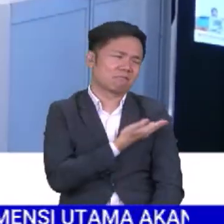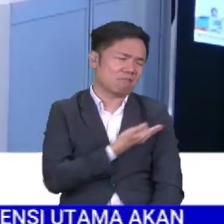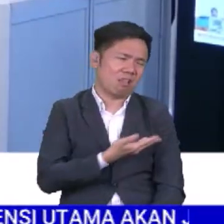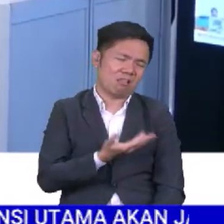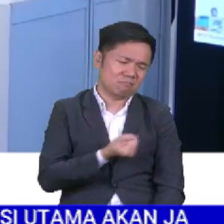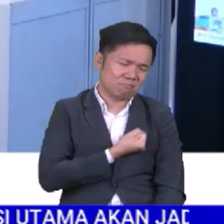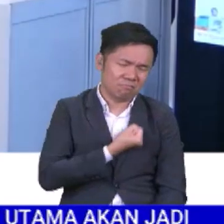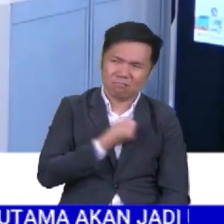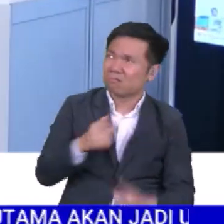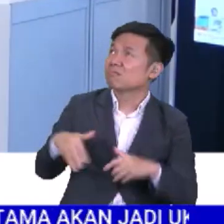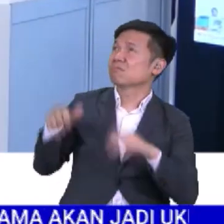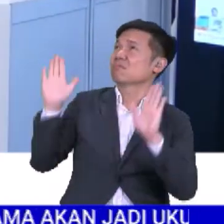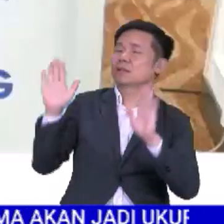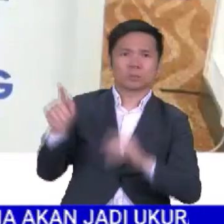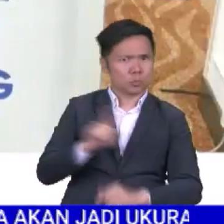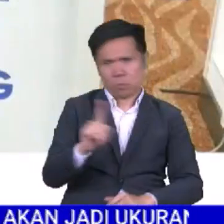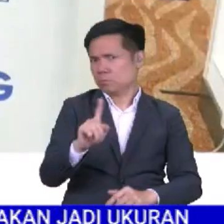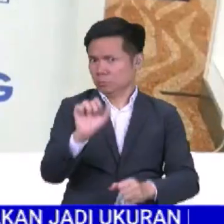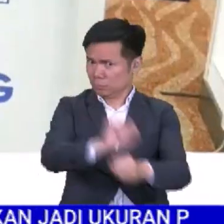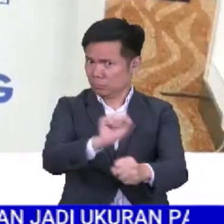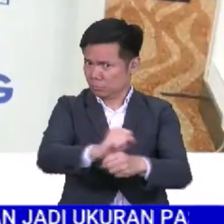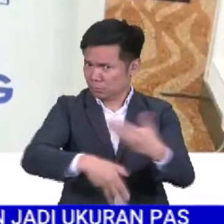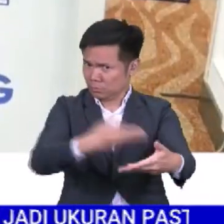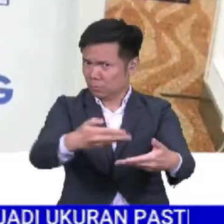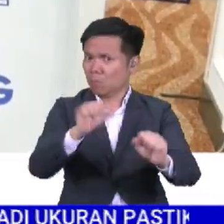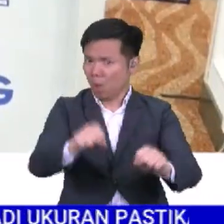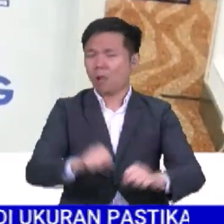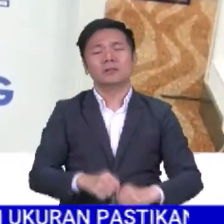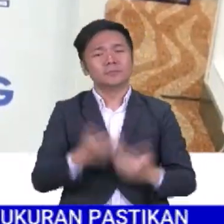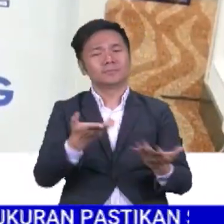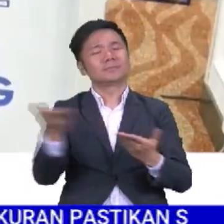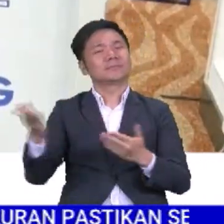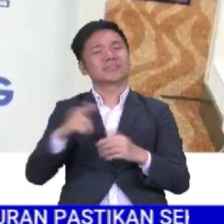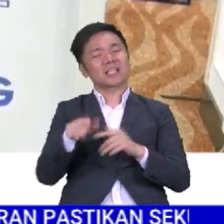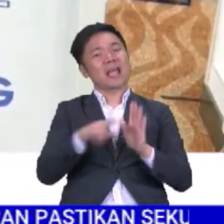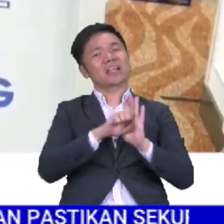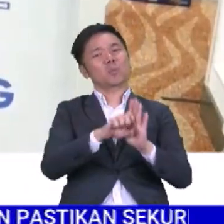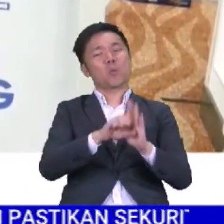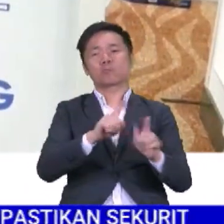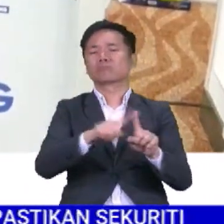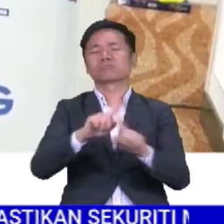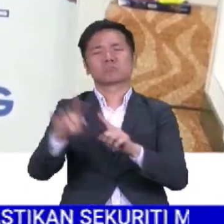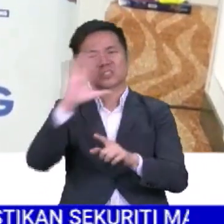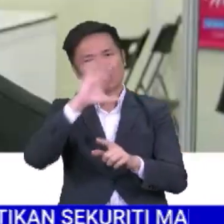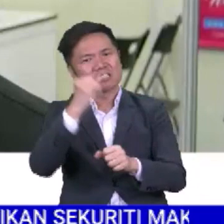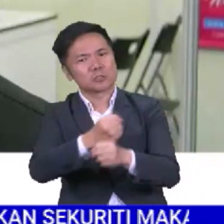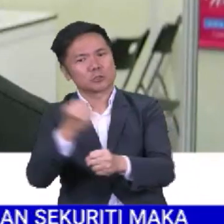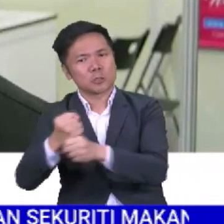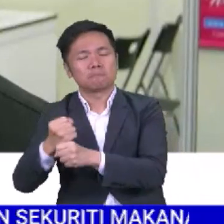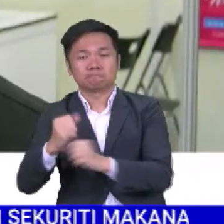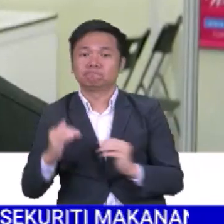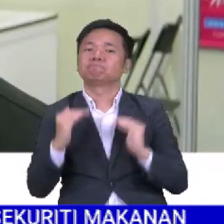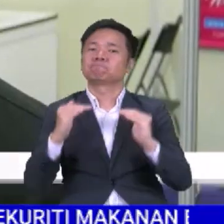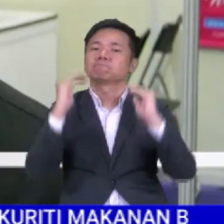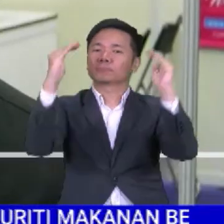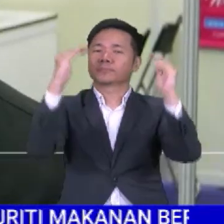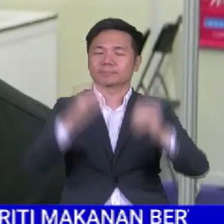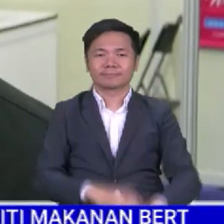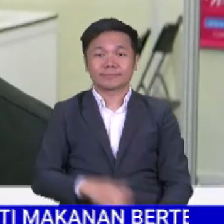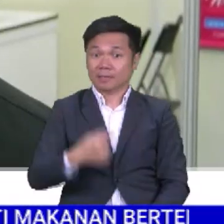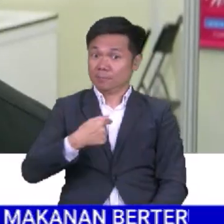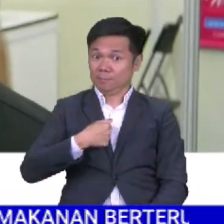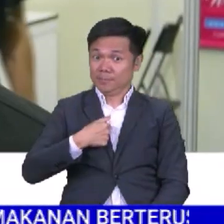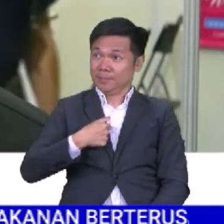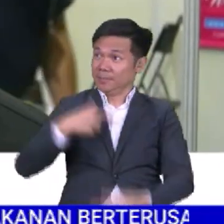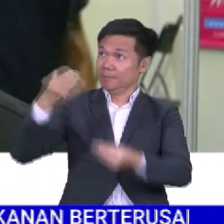Expo turut menjadi platform buat mereka yang berpengalaman untuk meningkatkan lagi kerjaya. Saya dah dapat